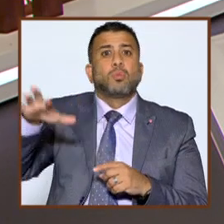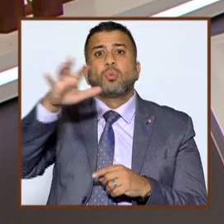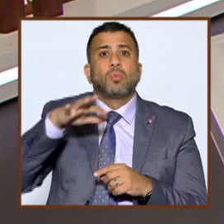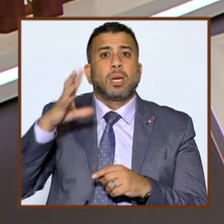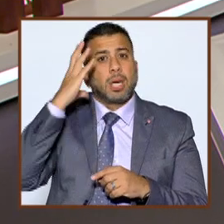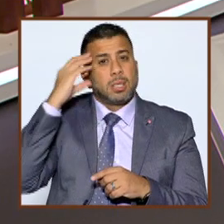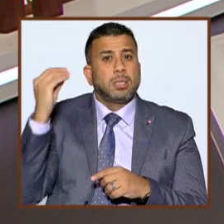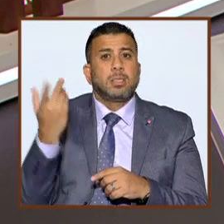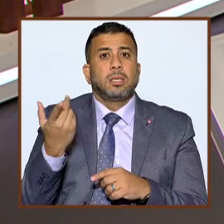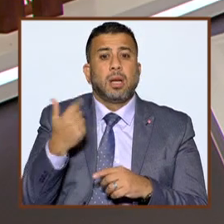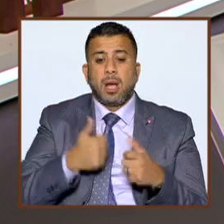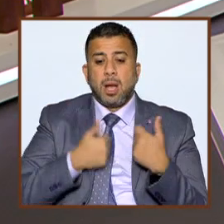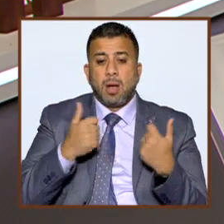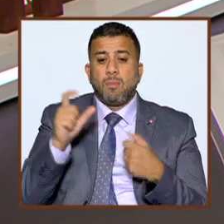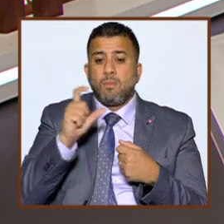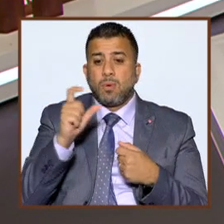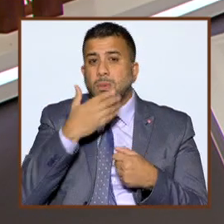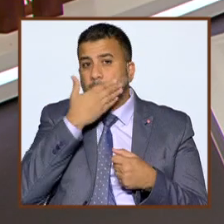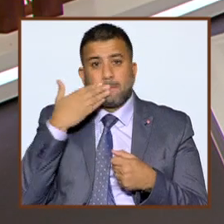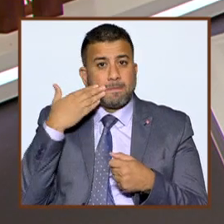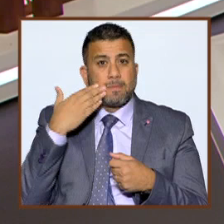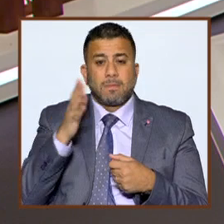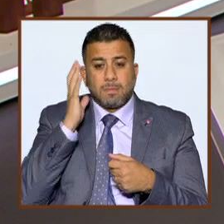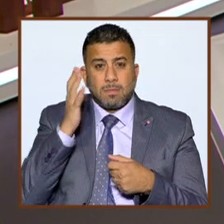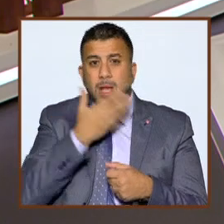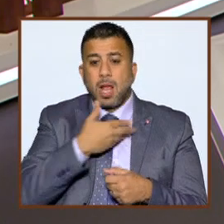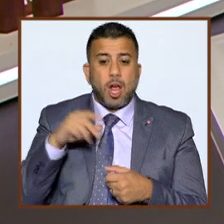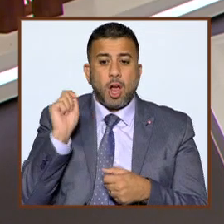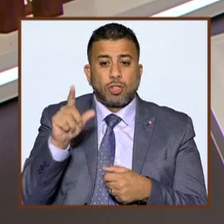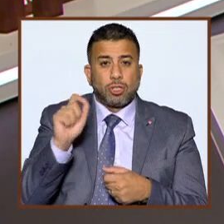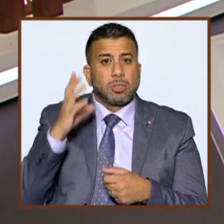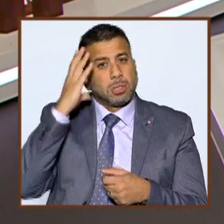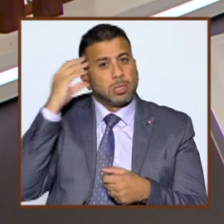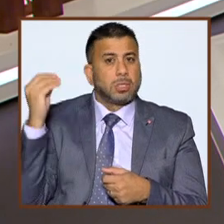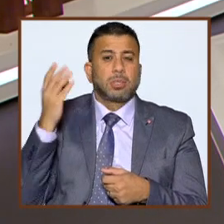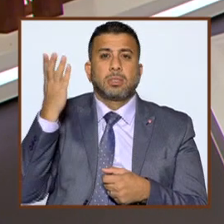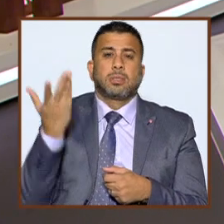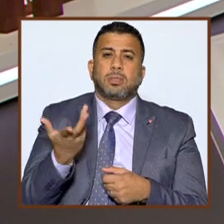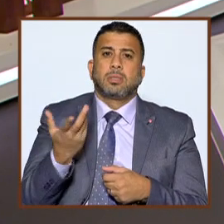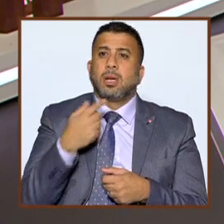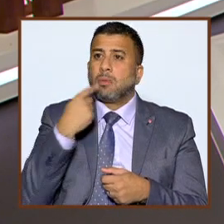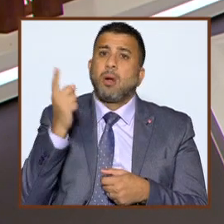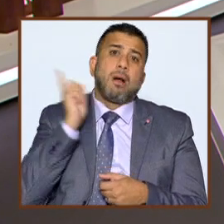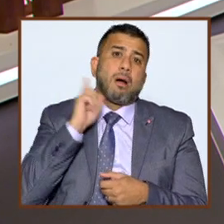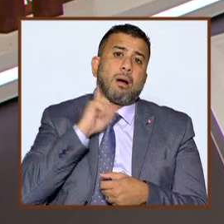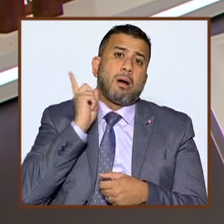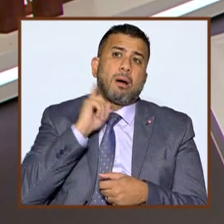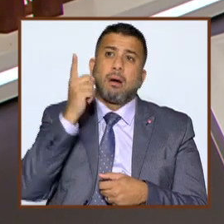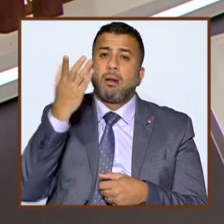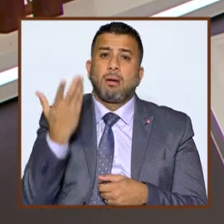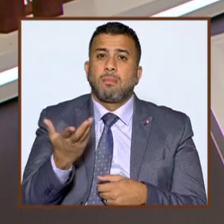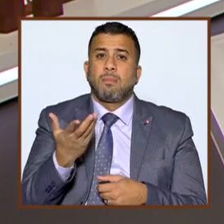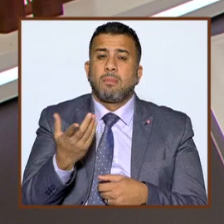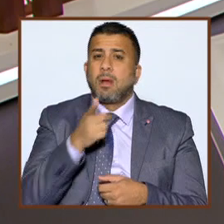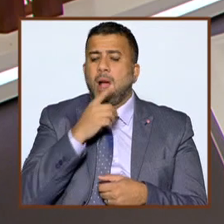نسي سبحان الله، نسي كل الصلاه والصيام والحج اللي كان معانا كله نسي. فأنا عم له حرام، ما بيجوز تحرمه، أنت مو من